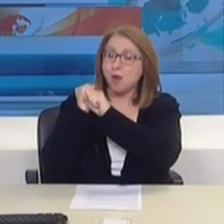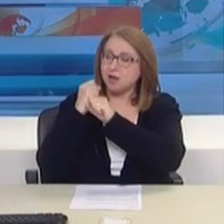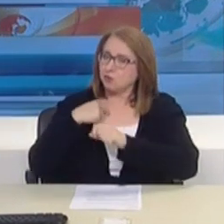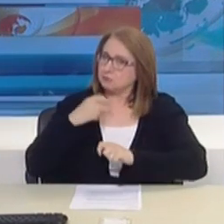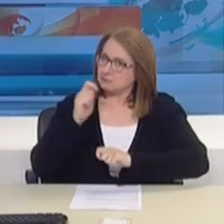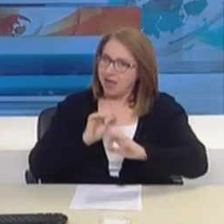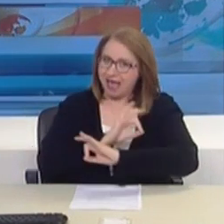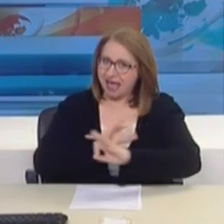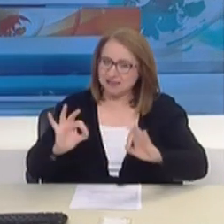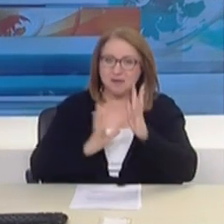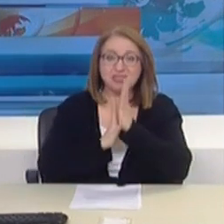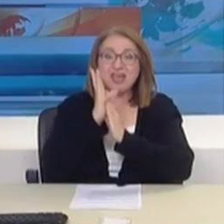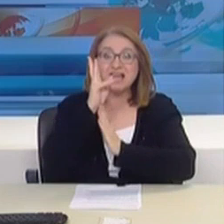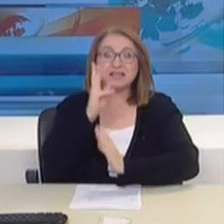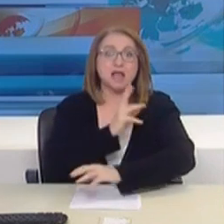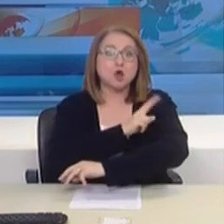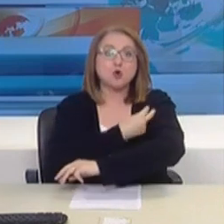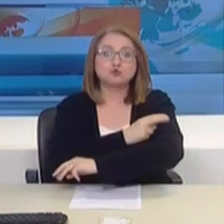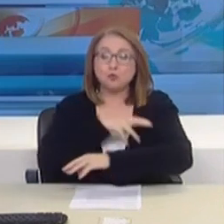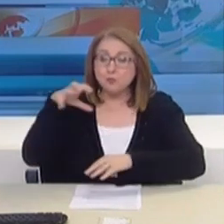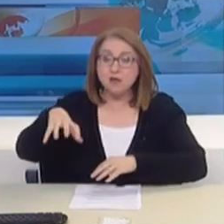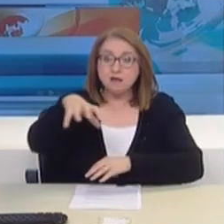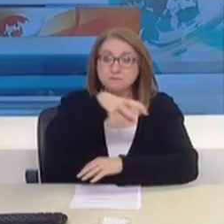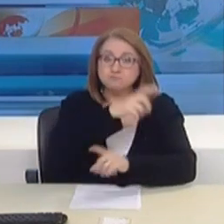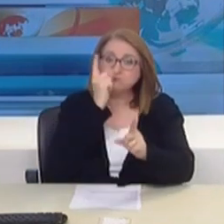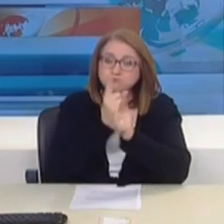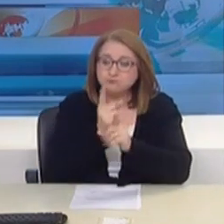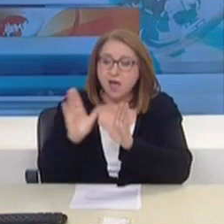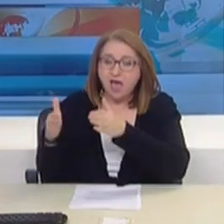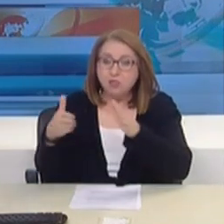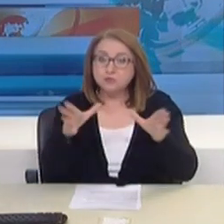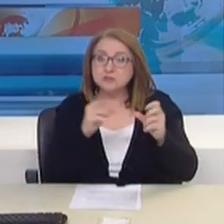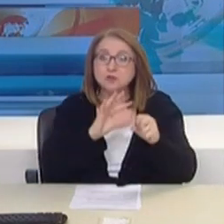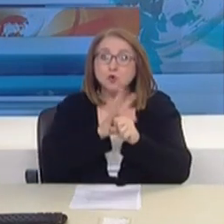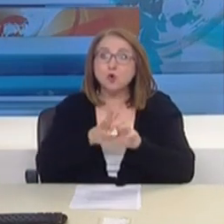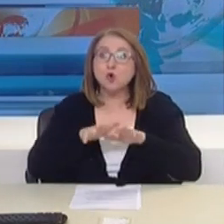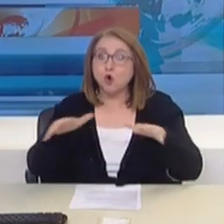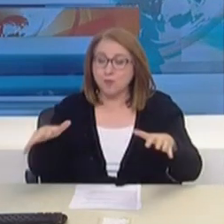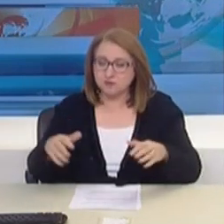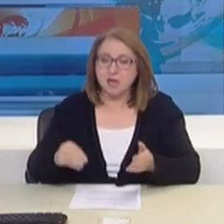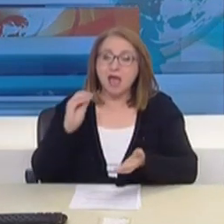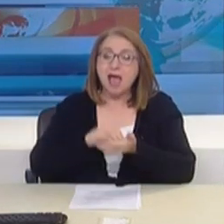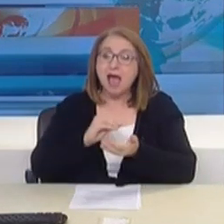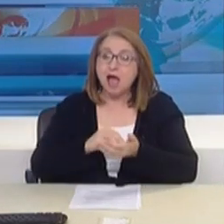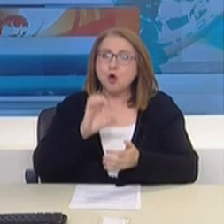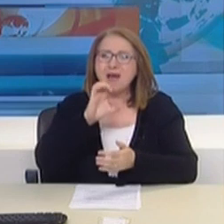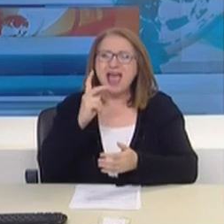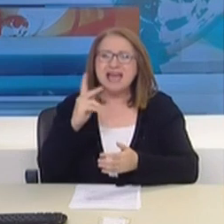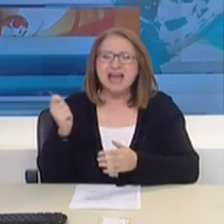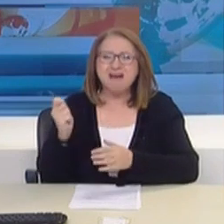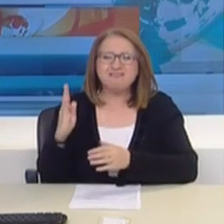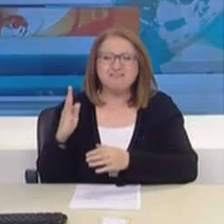αναφοράς σε όλη τη χώρα και πραγματοποιήσαμε υπό το συντονισμό του ΕΚΑΒ πάνω από 30 ασκήσεις